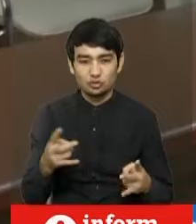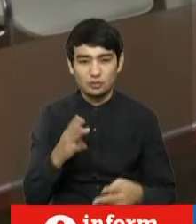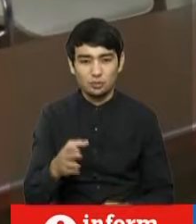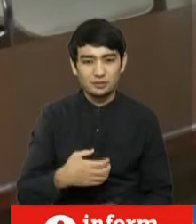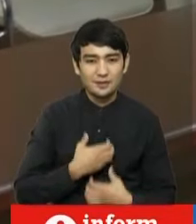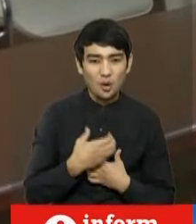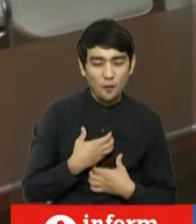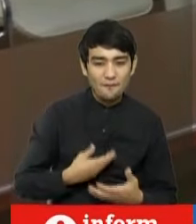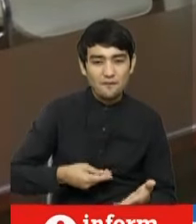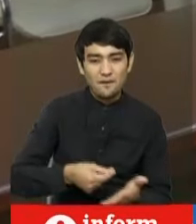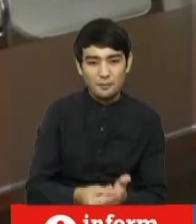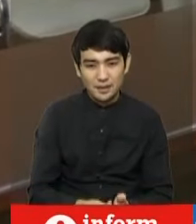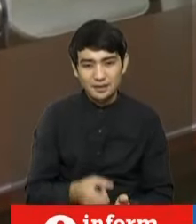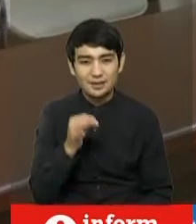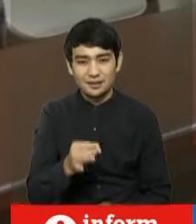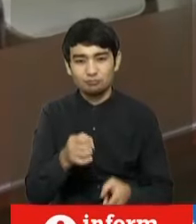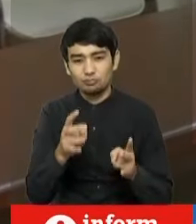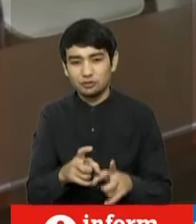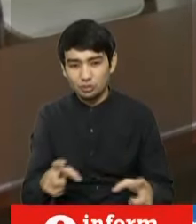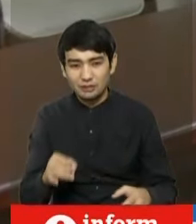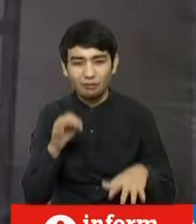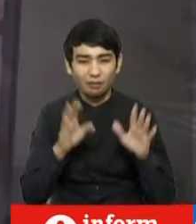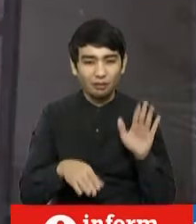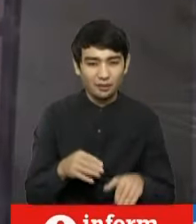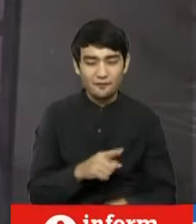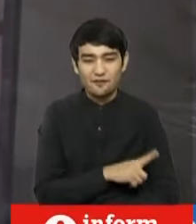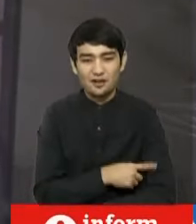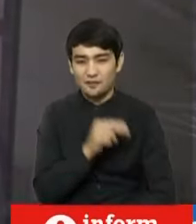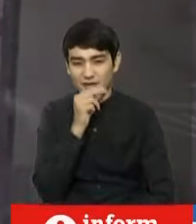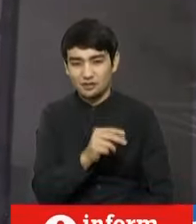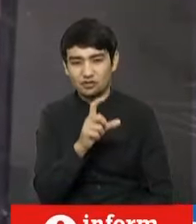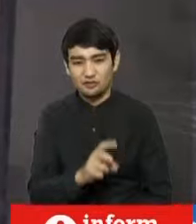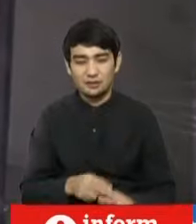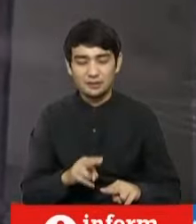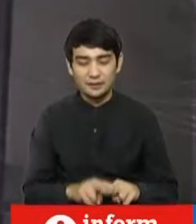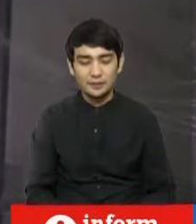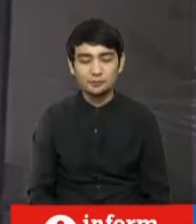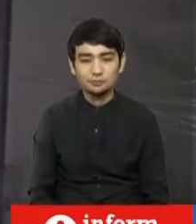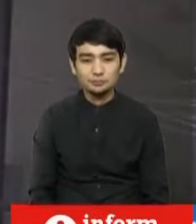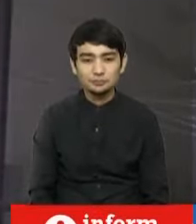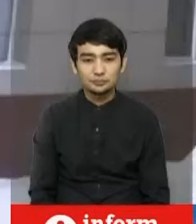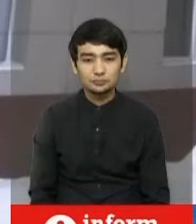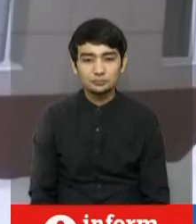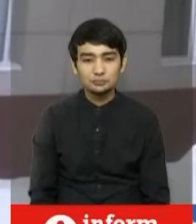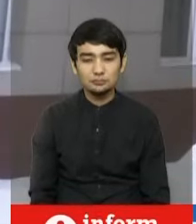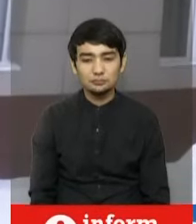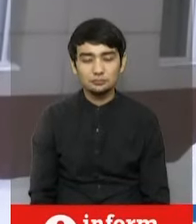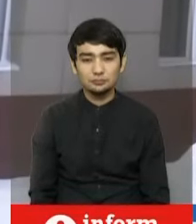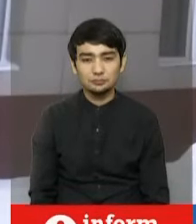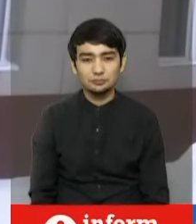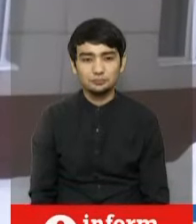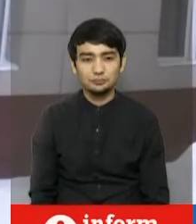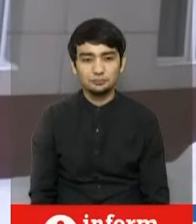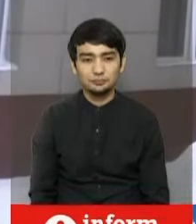выплат пациентам пострадавшим изза халатности врачей говорят эксперты Динара Нургалиева нуркен Мурзин информбюро